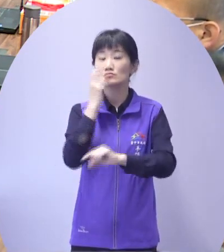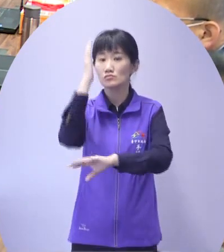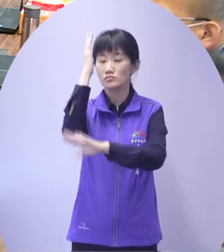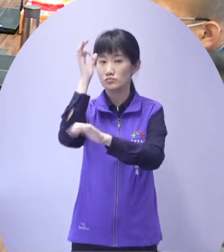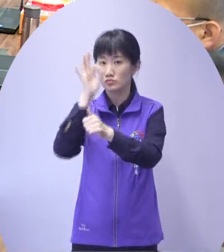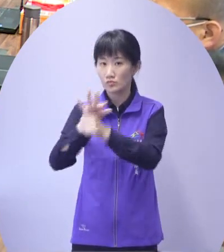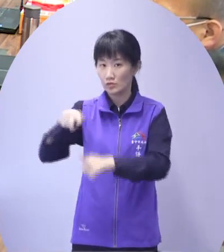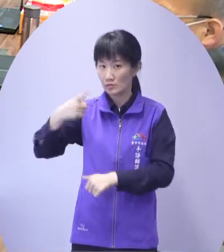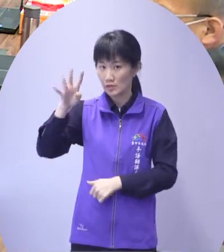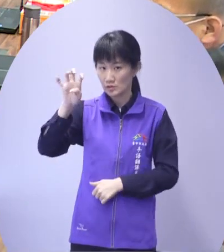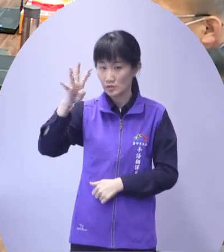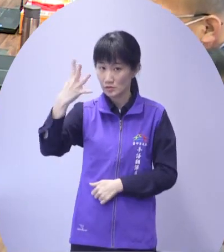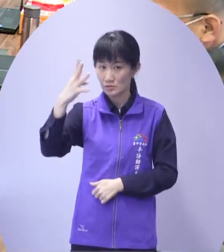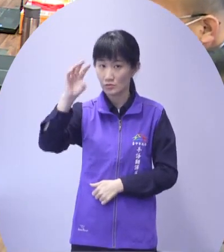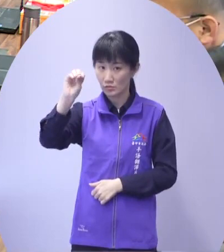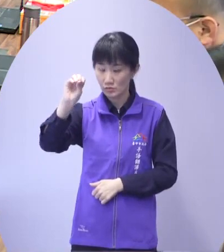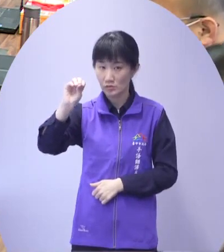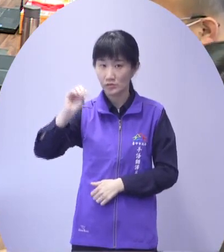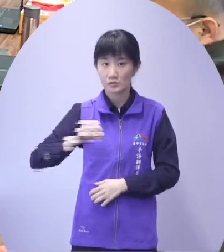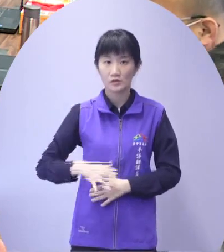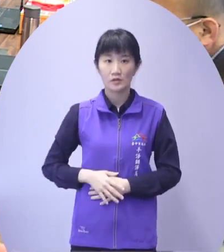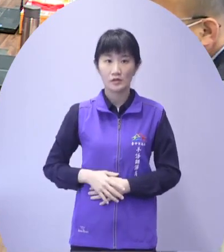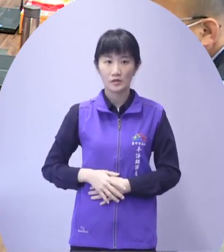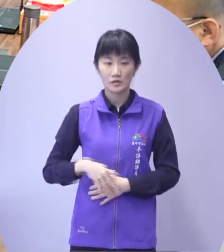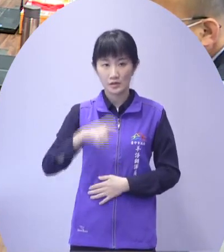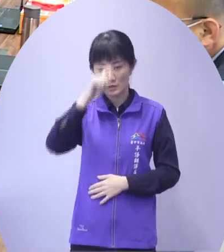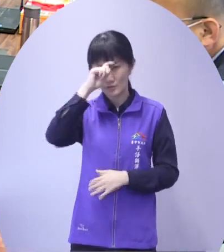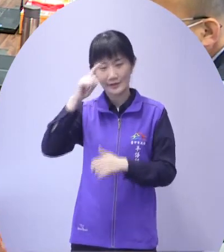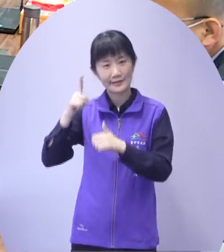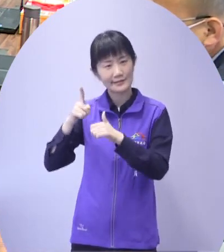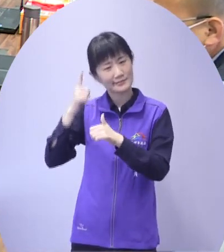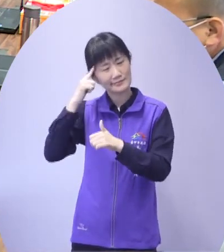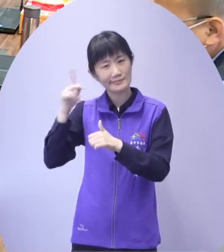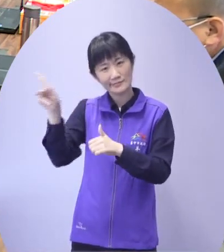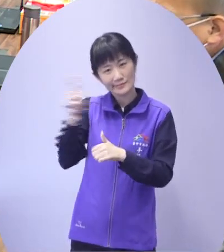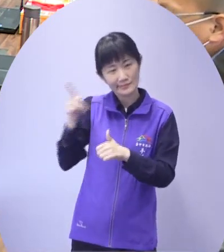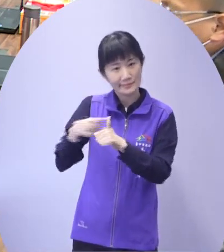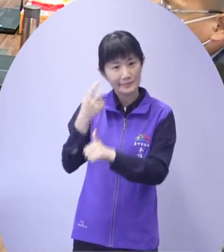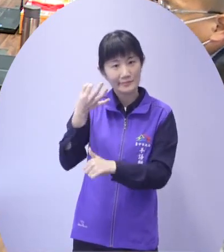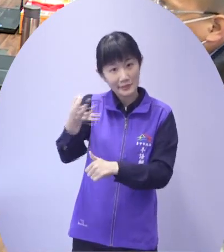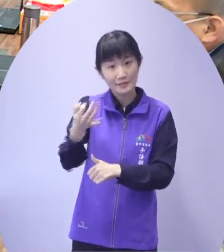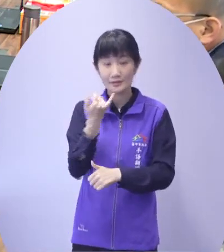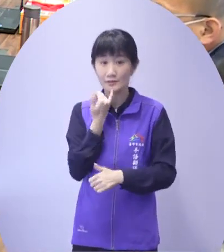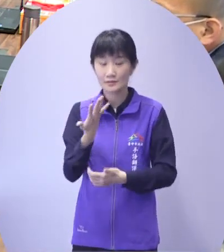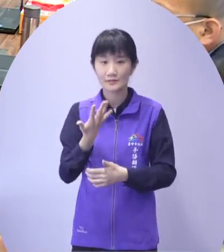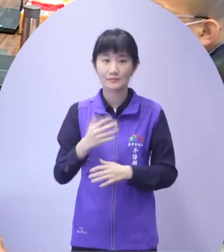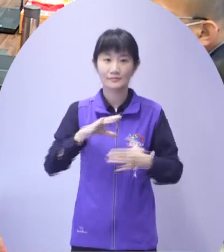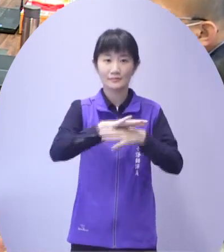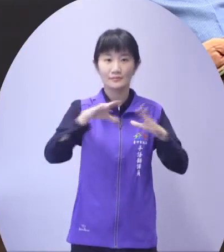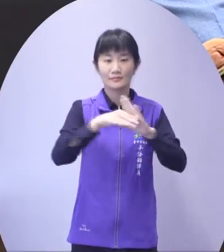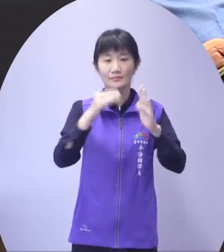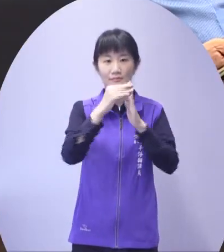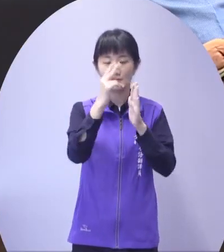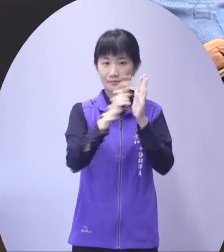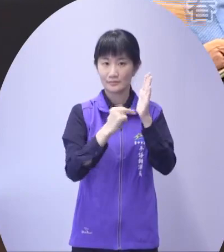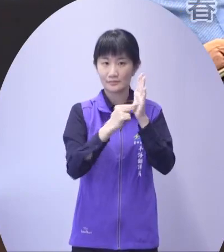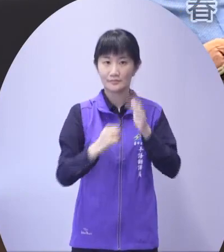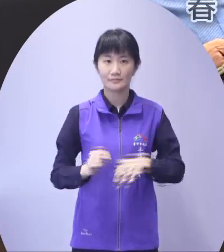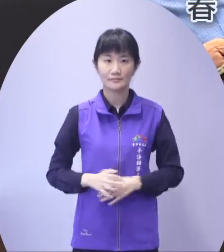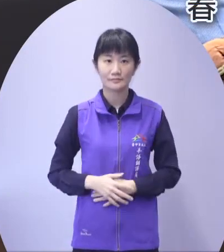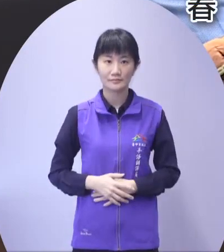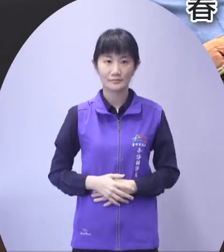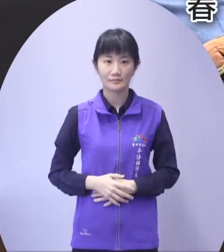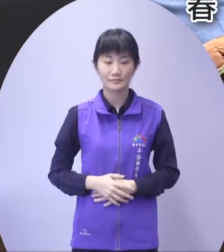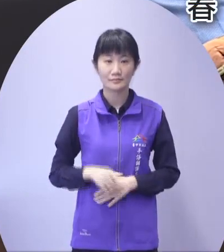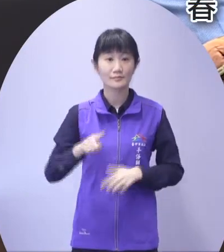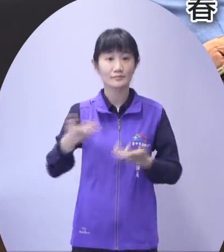款144万元，拟请同意办理先行垫付，敬请审议，请文化局说明。 文化局报告，那